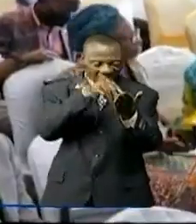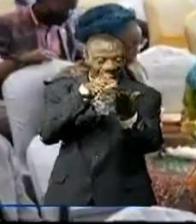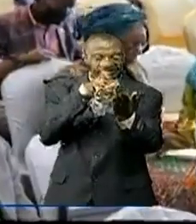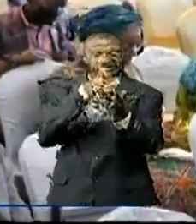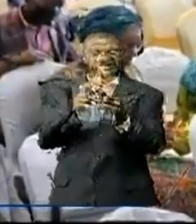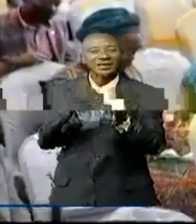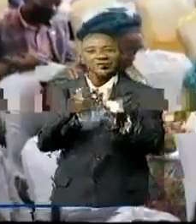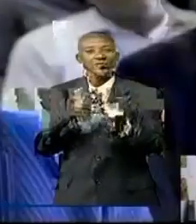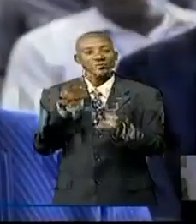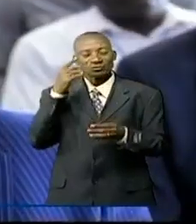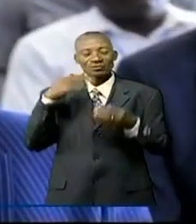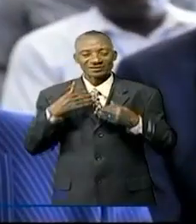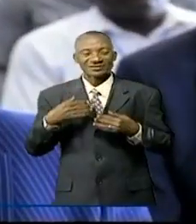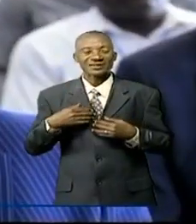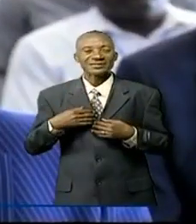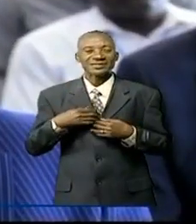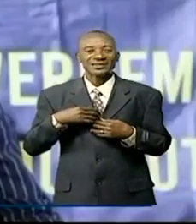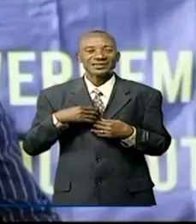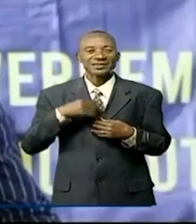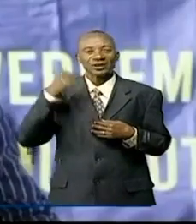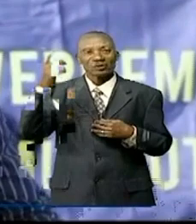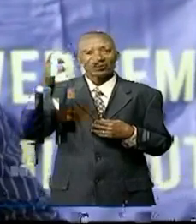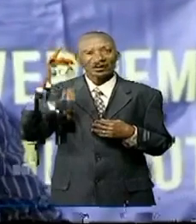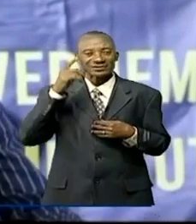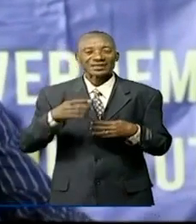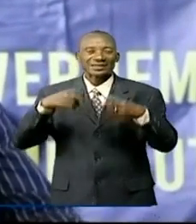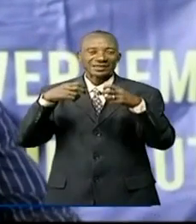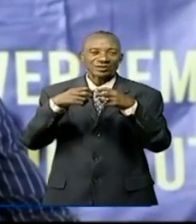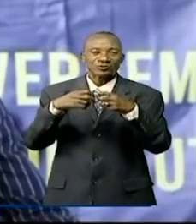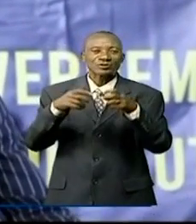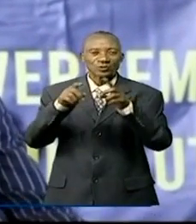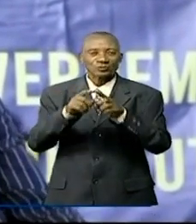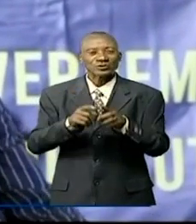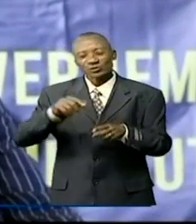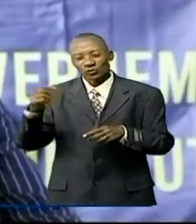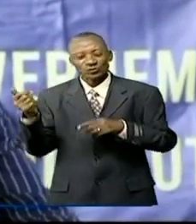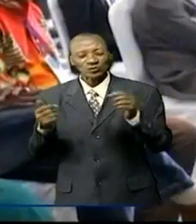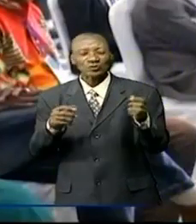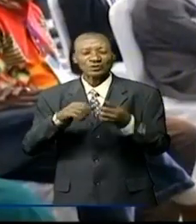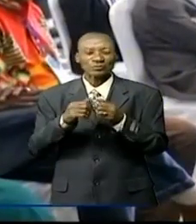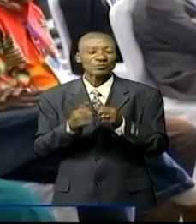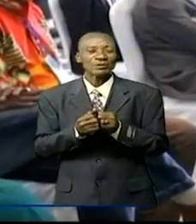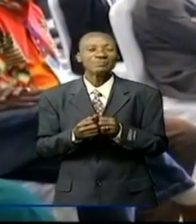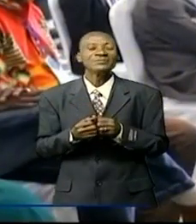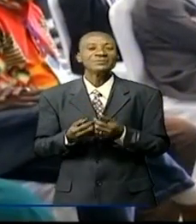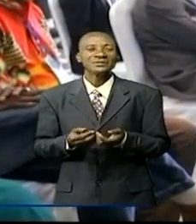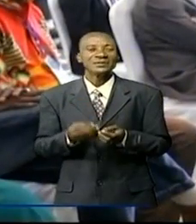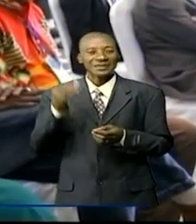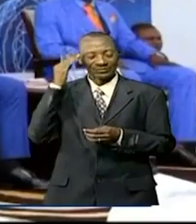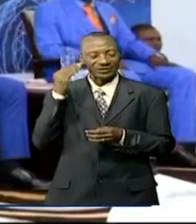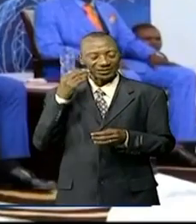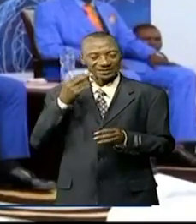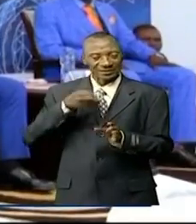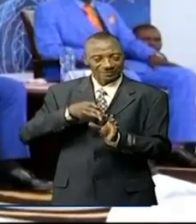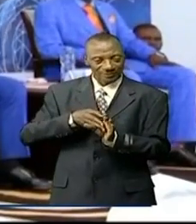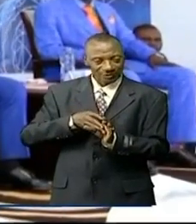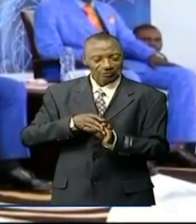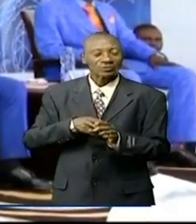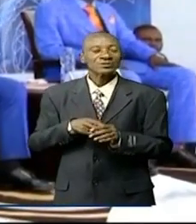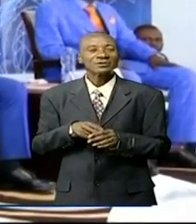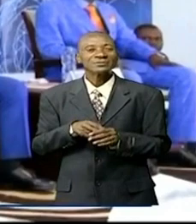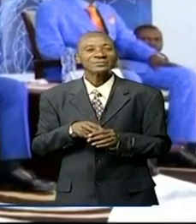santé universelle, l'énergie et la pollution. L'initiateur de la table ronde, Didier Boudimbo, ministre des Hydrocarbures, est heureux